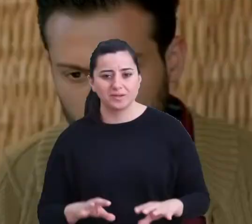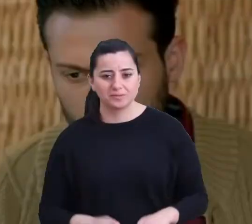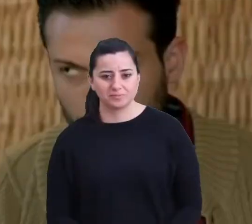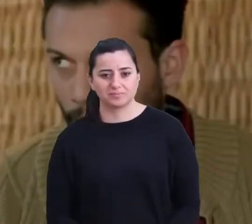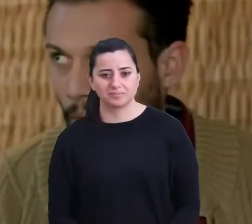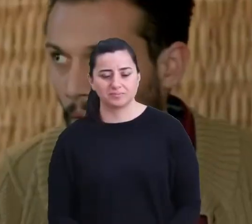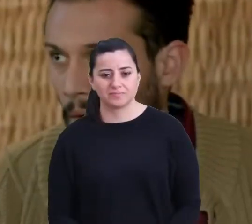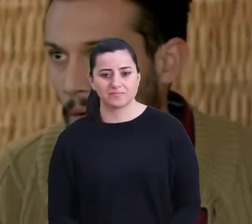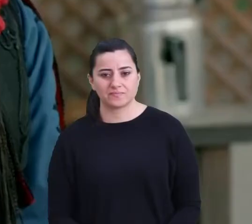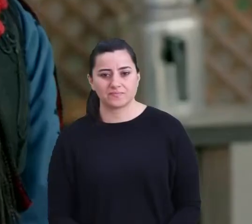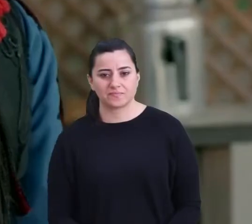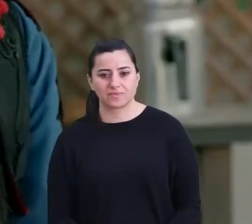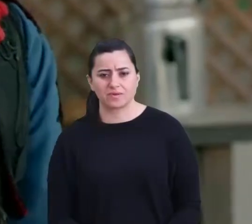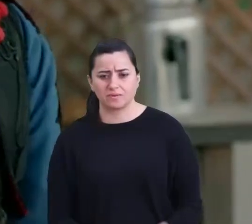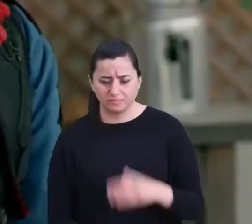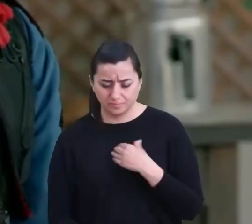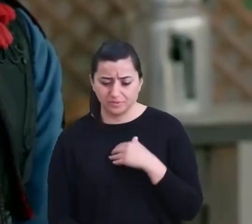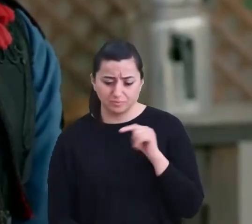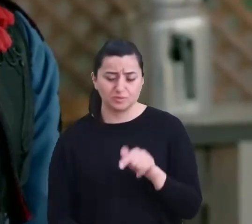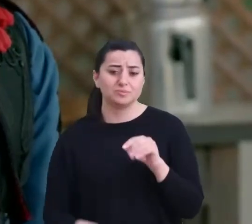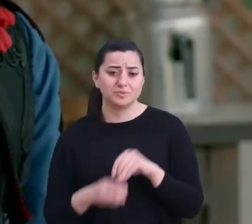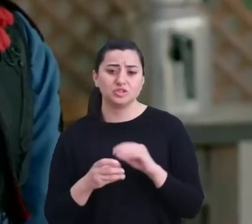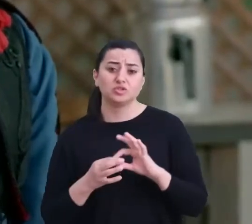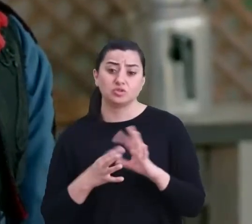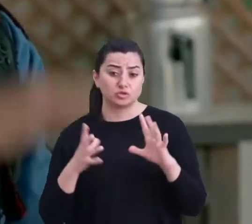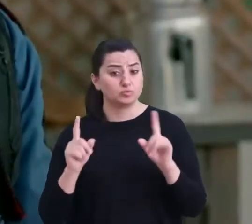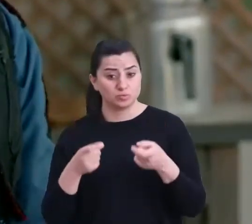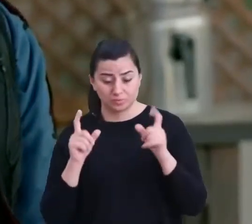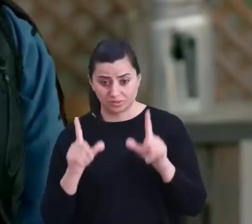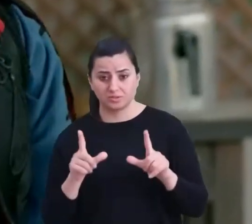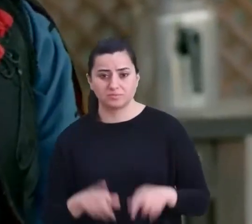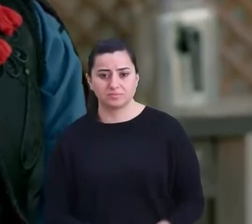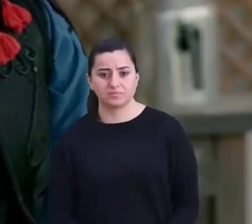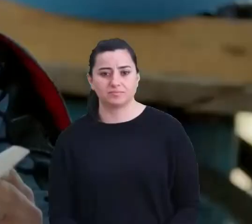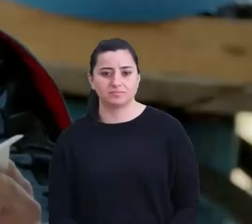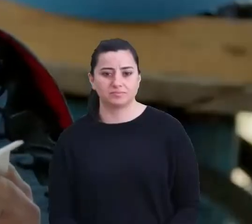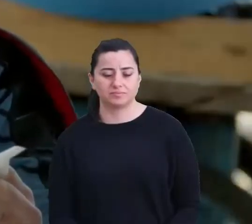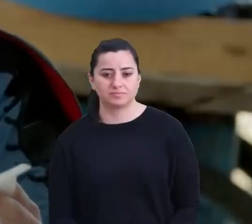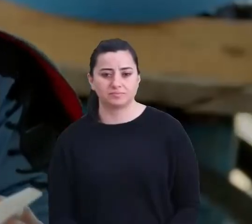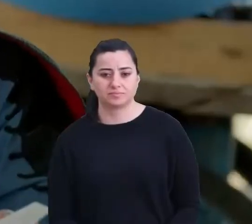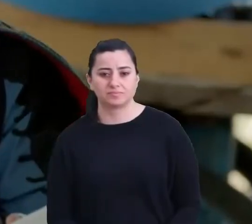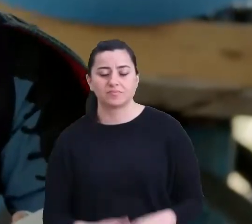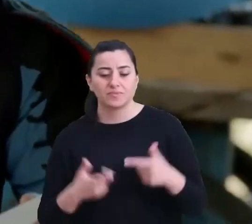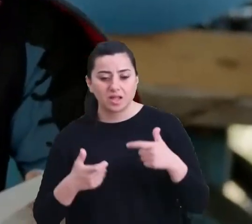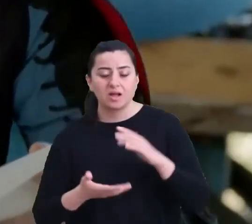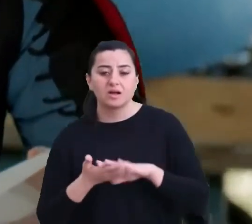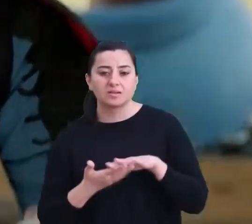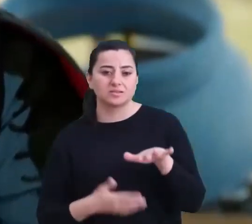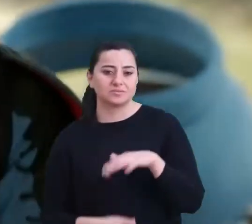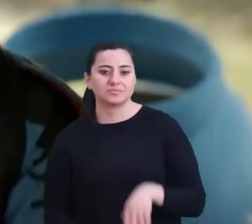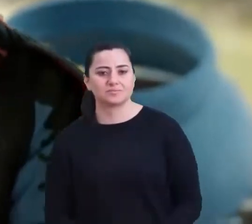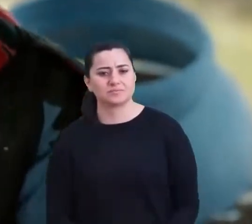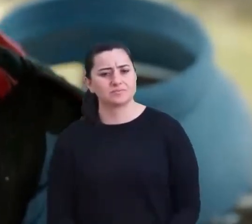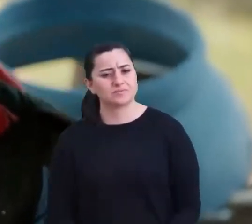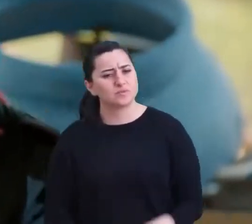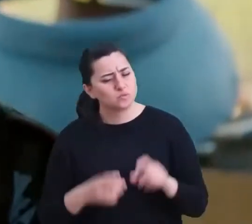Olamaz. Bizim bunu bir çare bulmamız lazım. Elini masaya vurdu. Silah akideş lan.